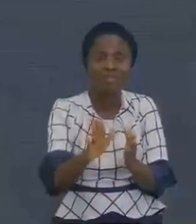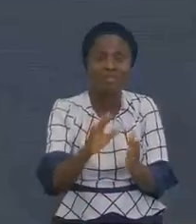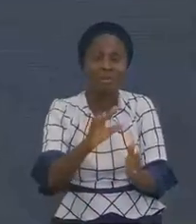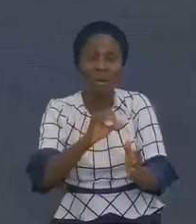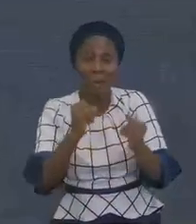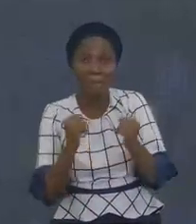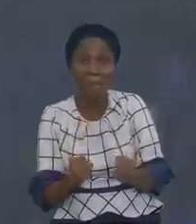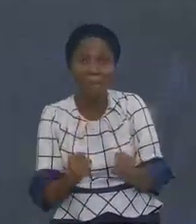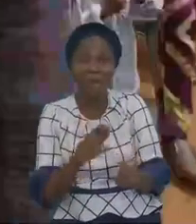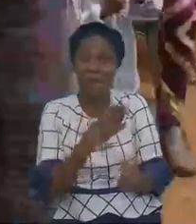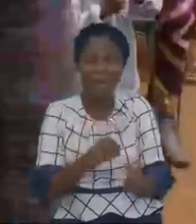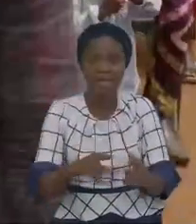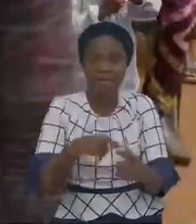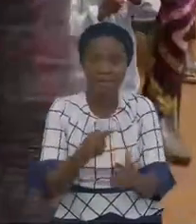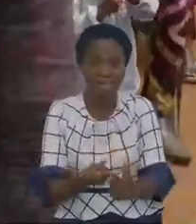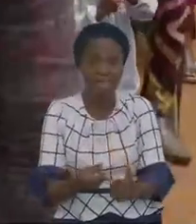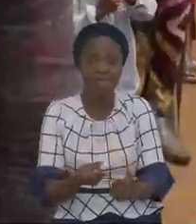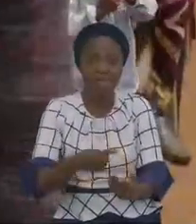part, c'est terminé.